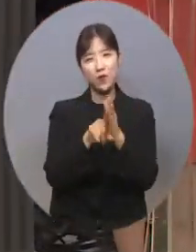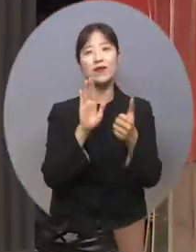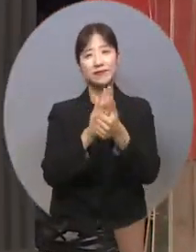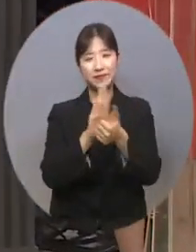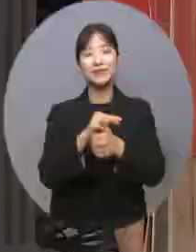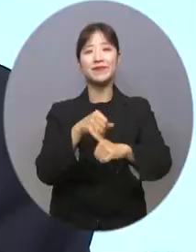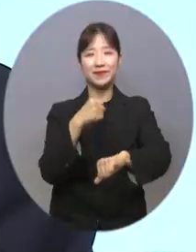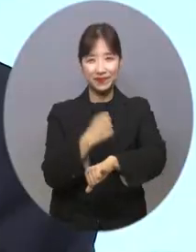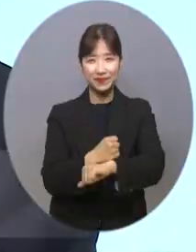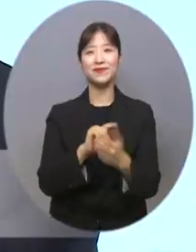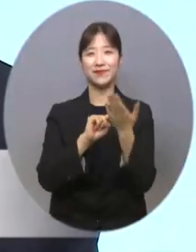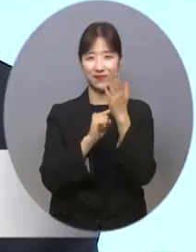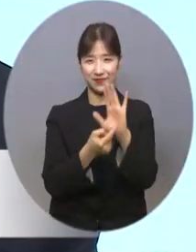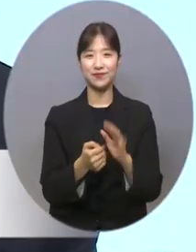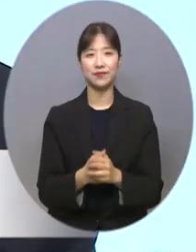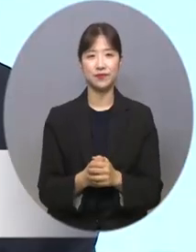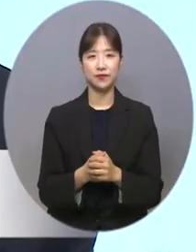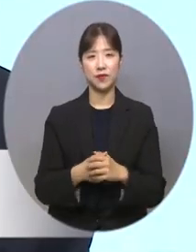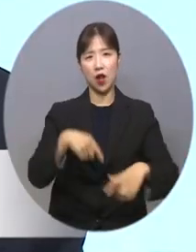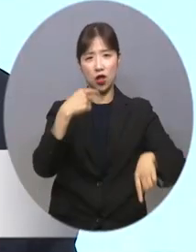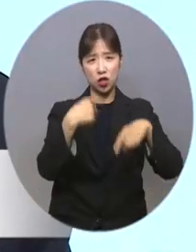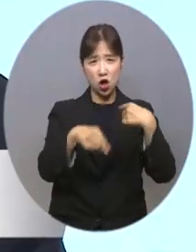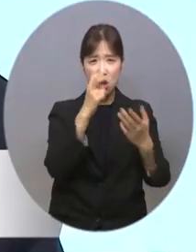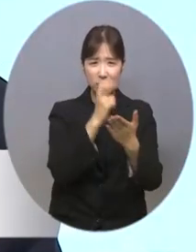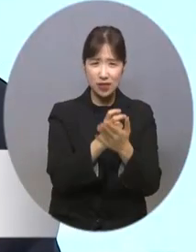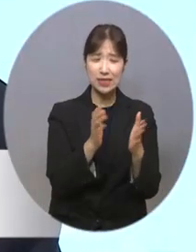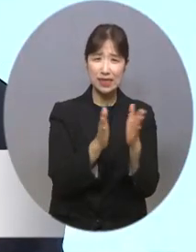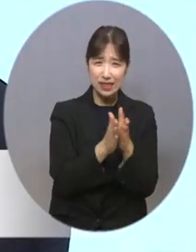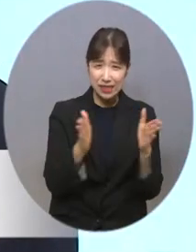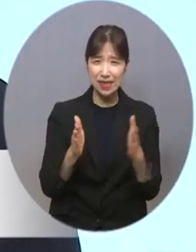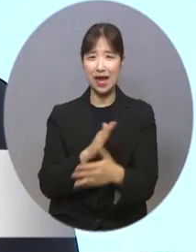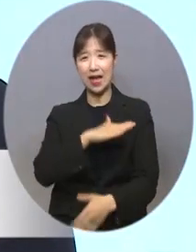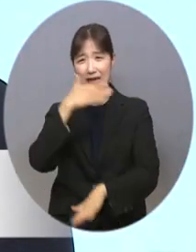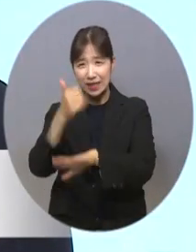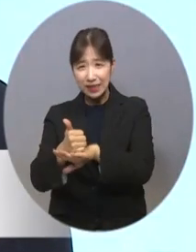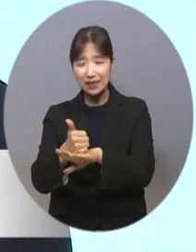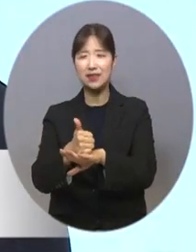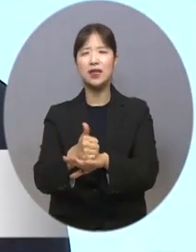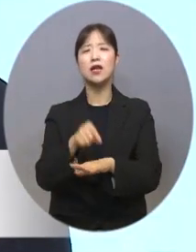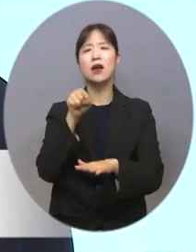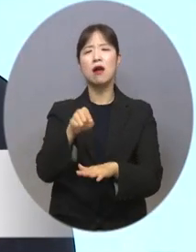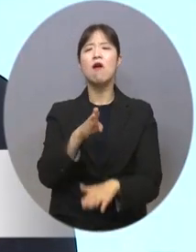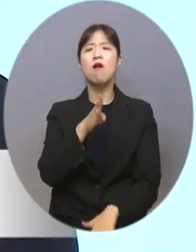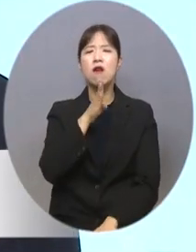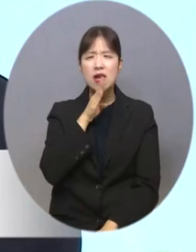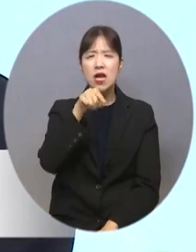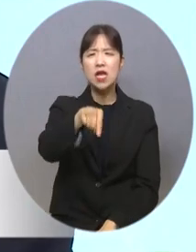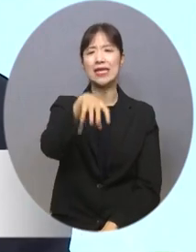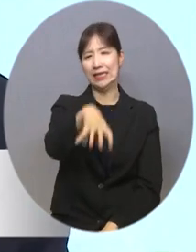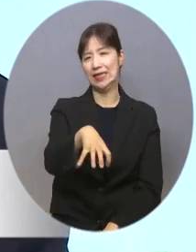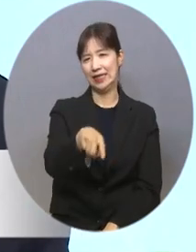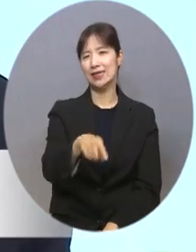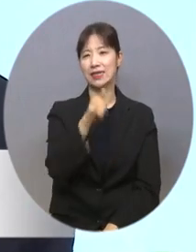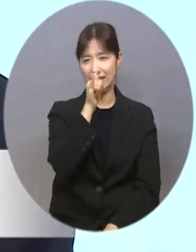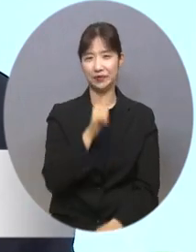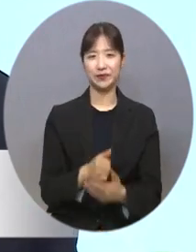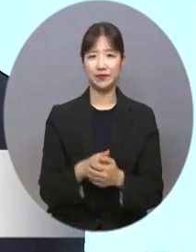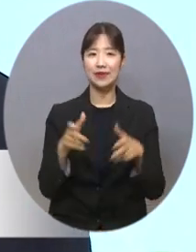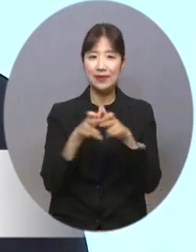밝혔습니다. 정책의 시작과 끝은 항상 현장에 있다고 생각합니다.